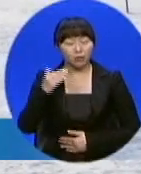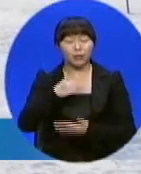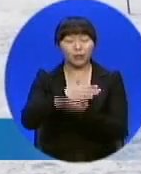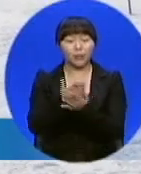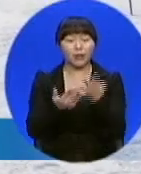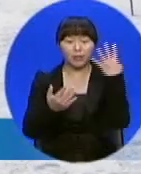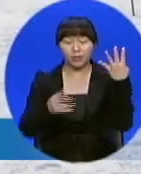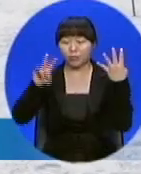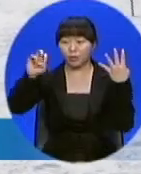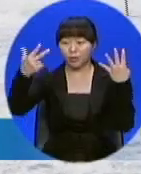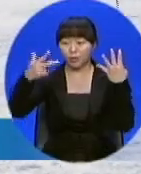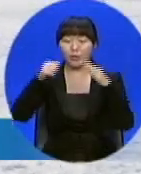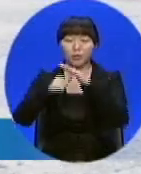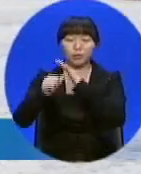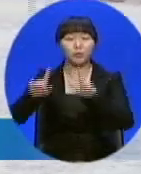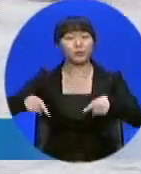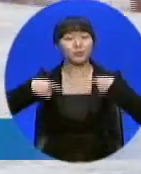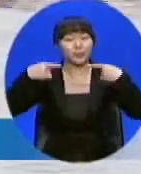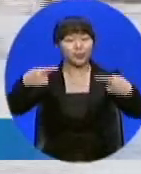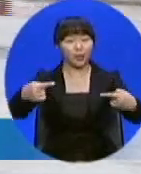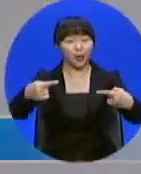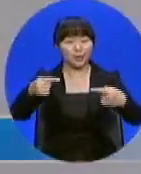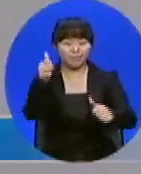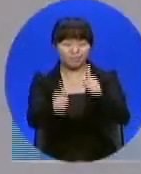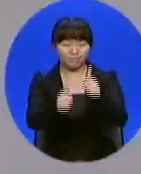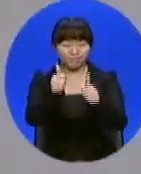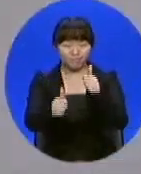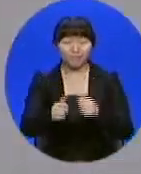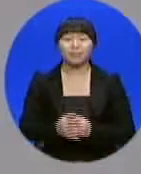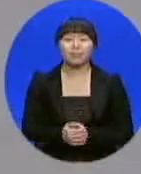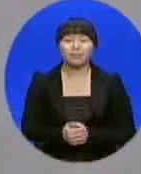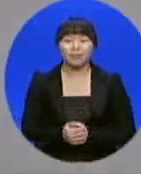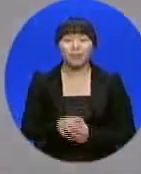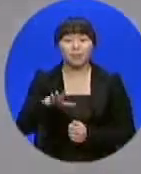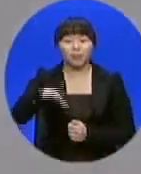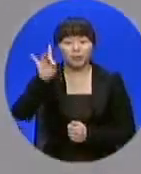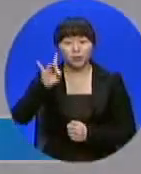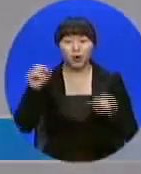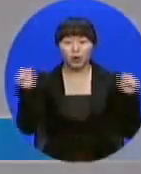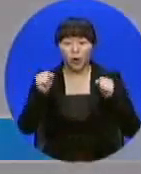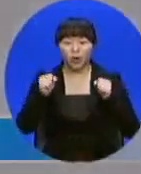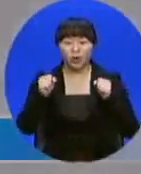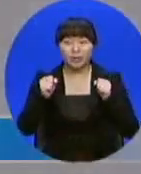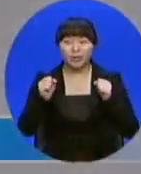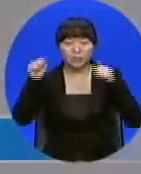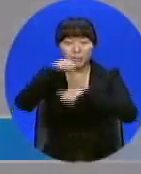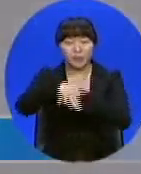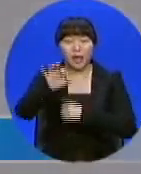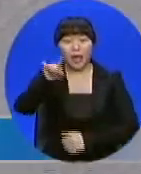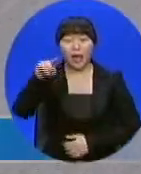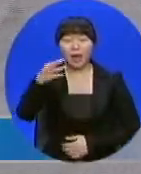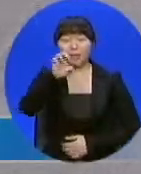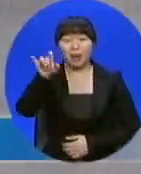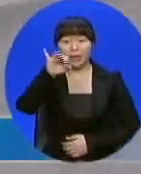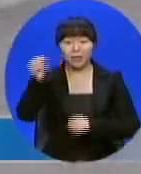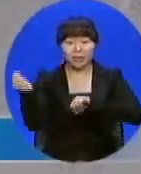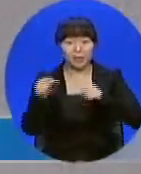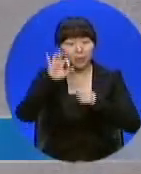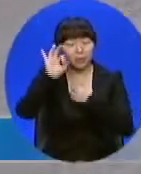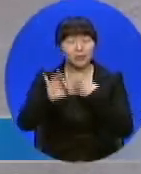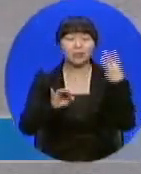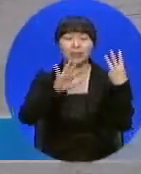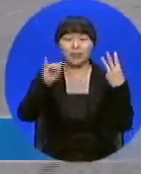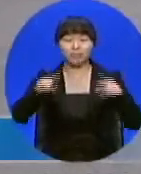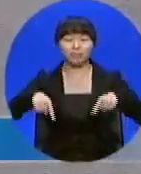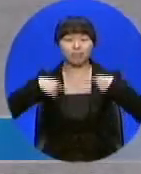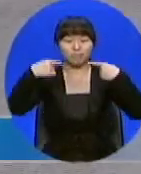종목에 27명 선수들이 출전해 기량을 겨룹니다. 먼저 겨울 스포츠의 꽃 알파인스키에는 3명의 선수가